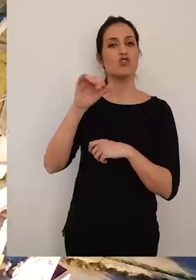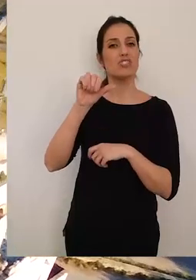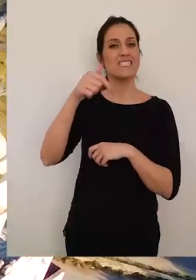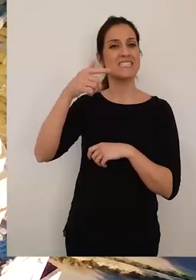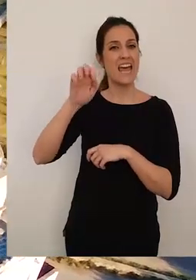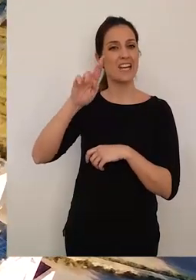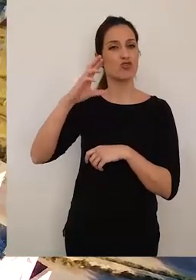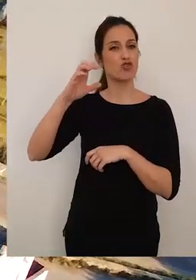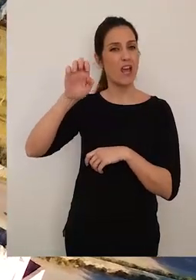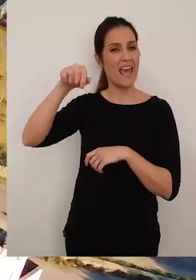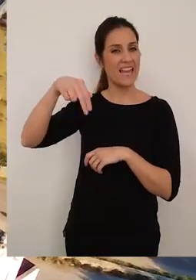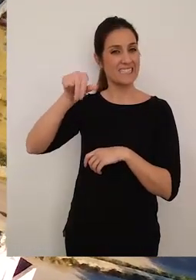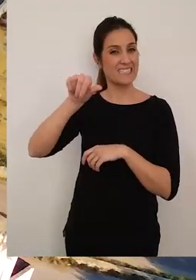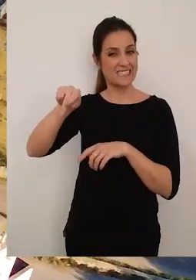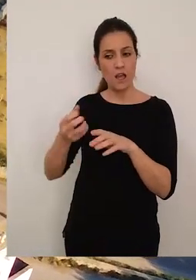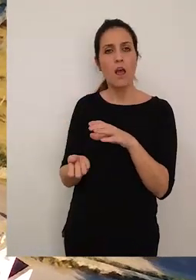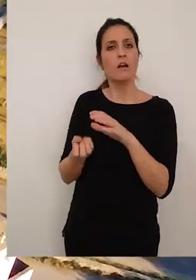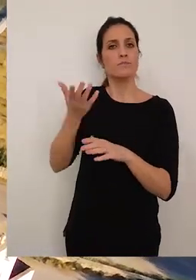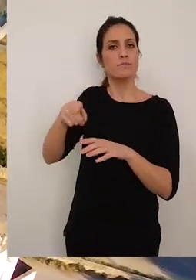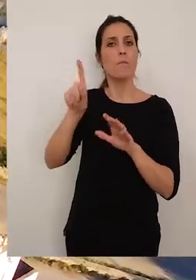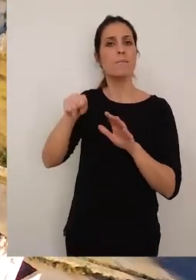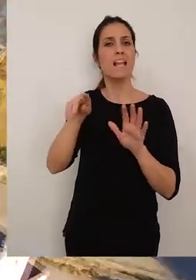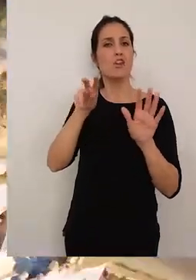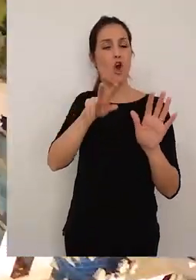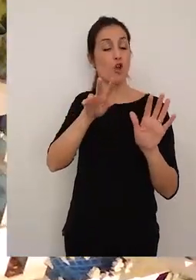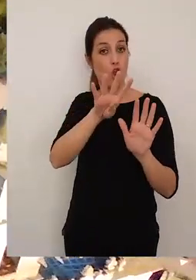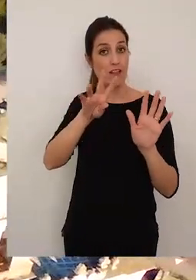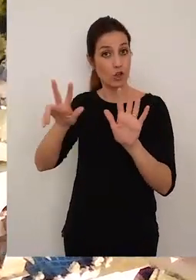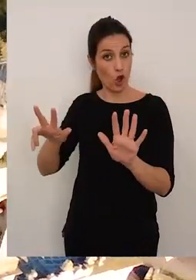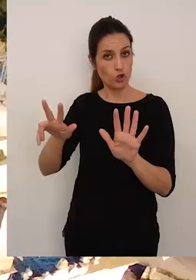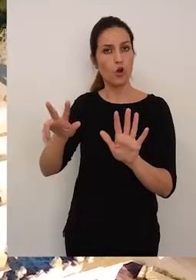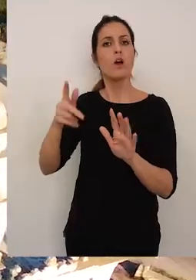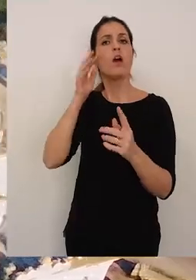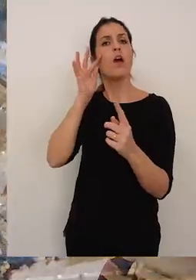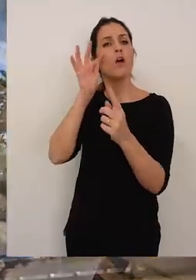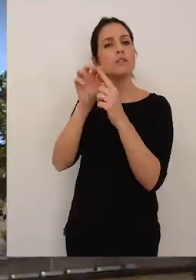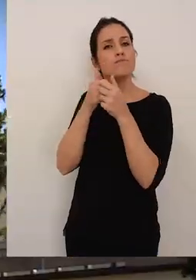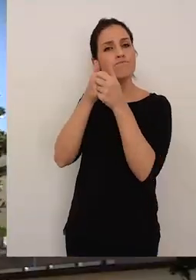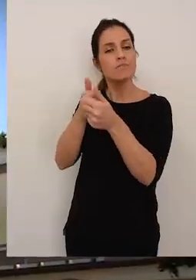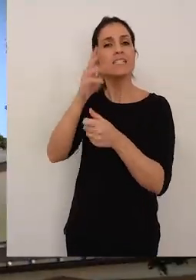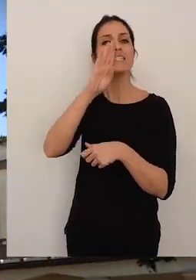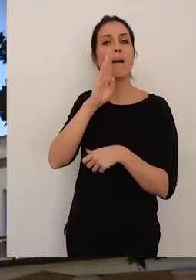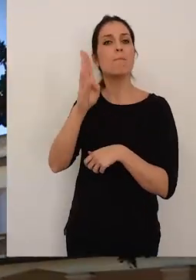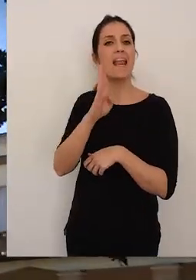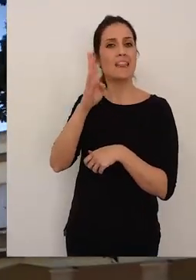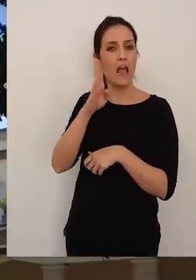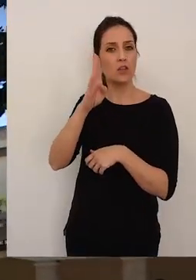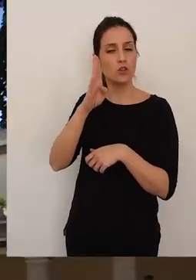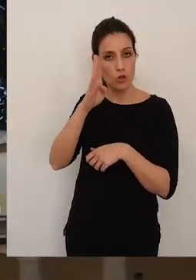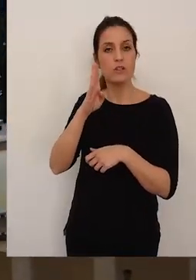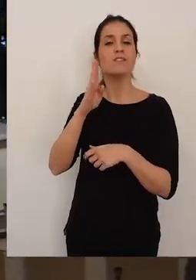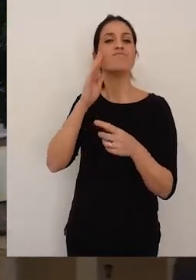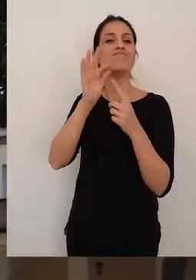ordine fondato il 21 marzo 1098, che si rifaceva pienamente all'ideale di vita proposto da San Benedetto,